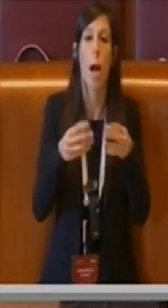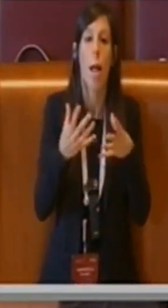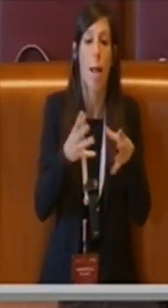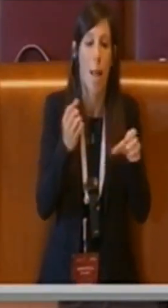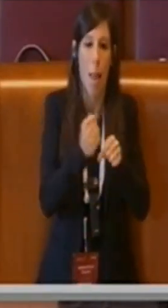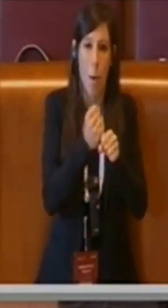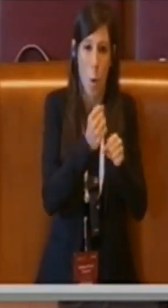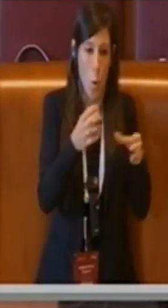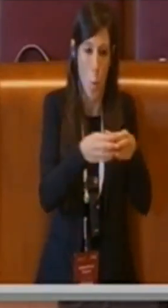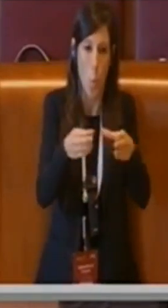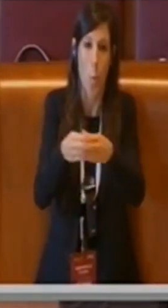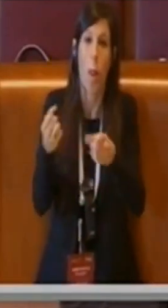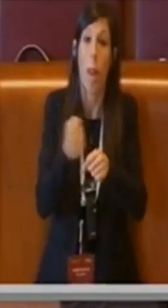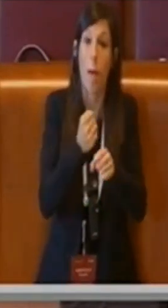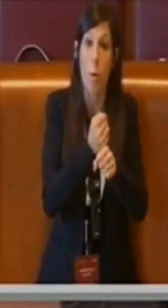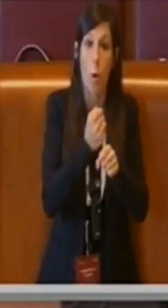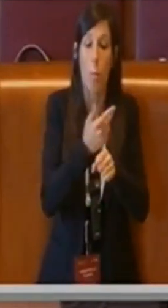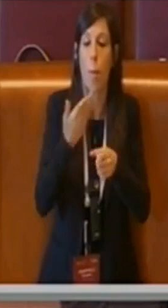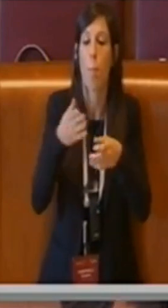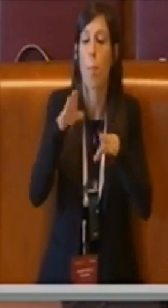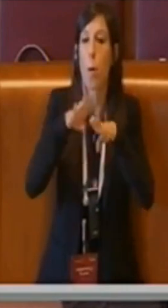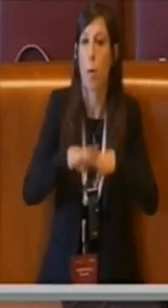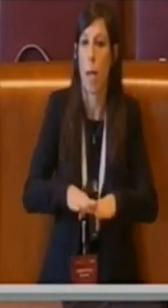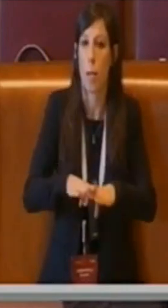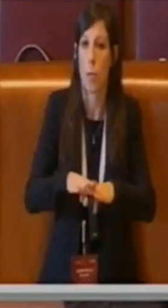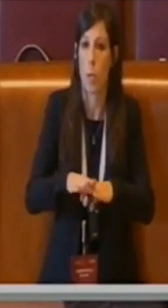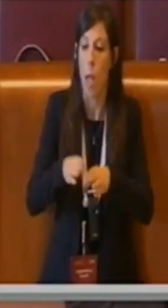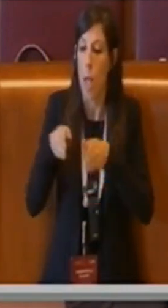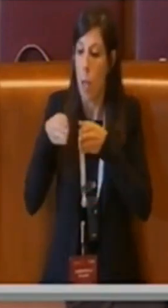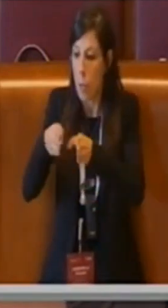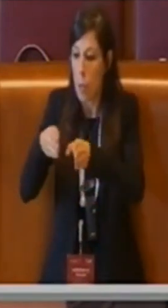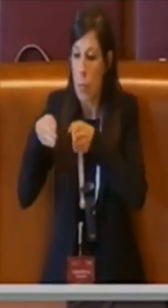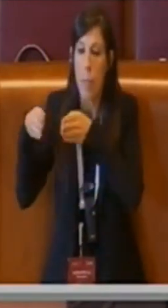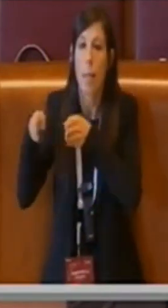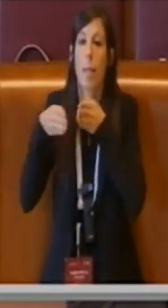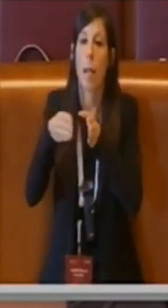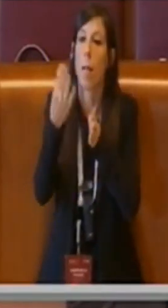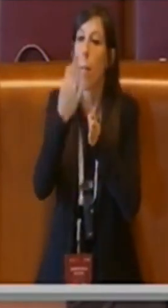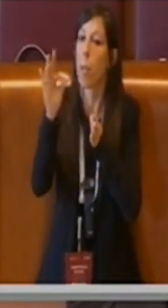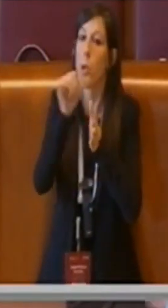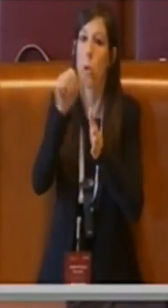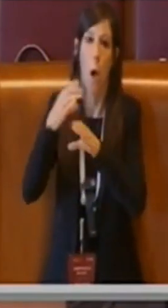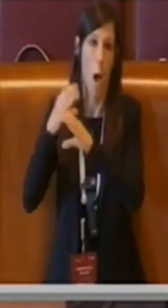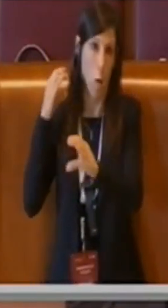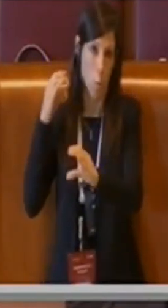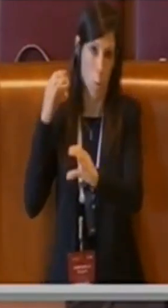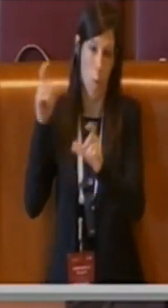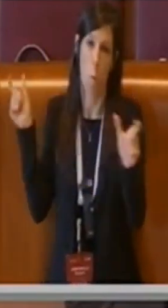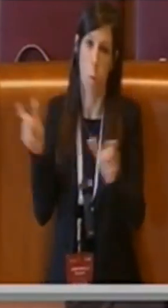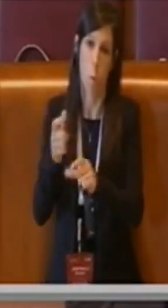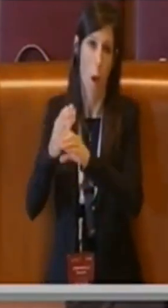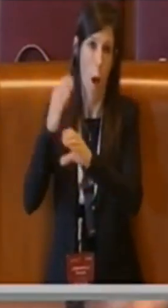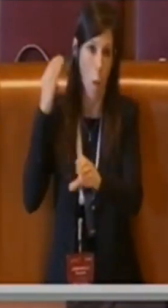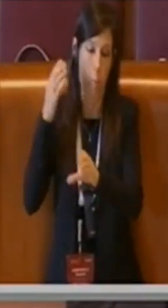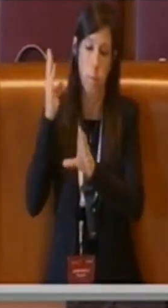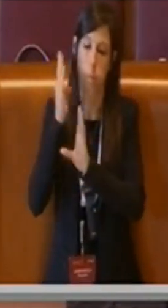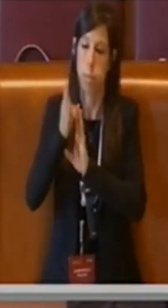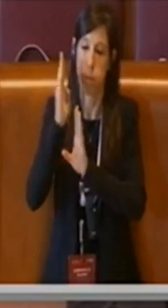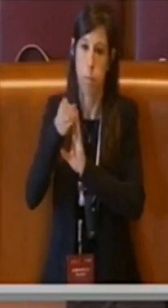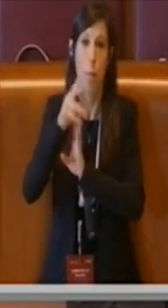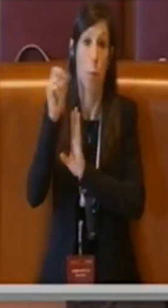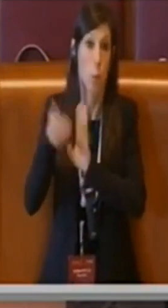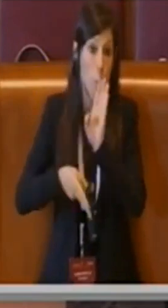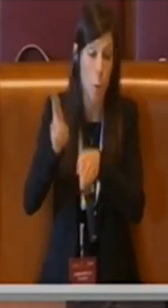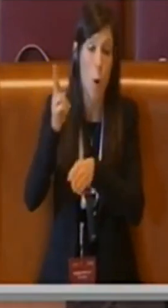proteggere importanti corsie preferenziali della nostra città, penso a Viale Filiberto, a Viale Libia, Viale Eritrea, Via Orazio Pulvillo. Nelle prossime settimane